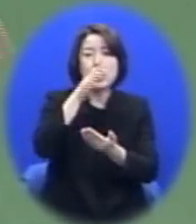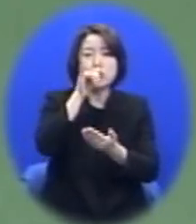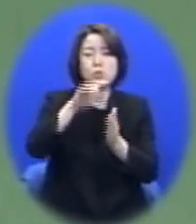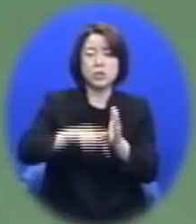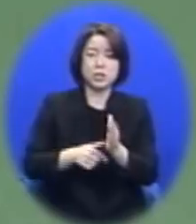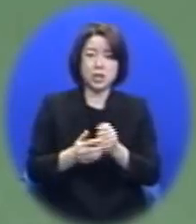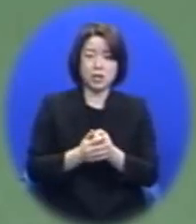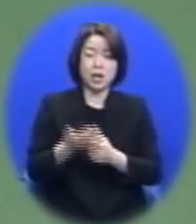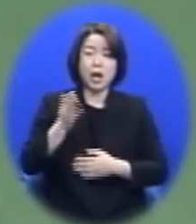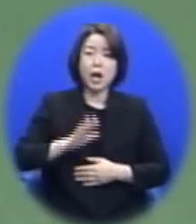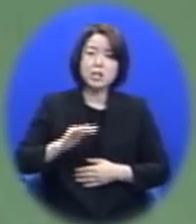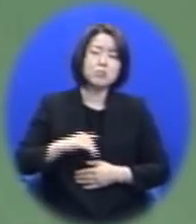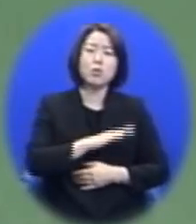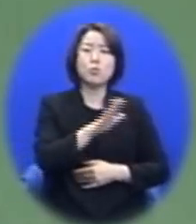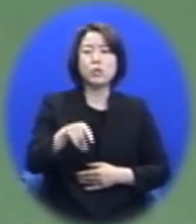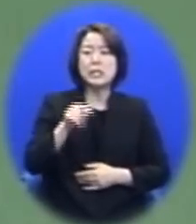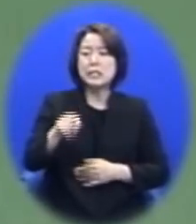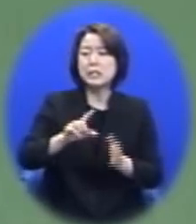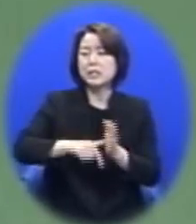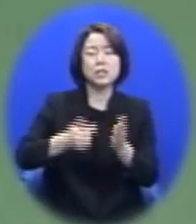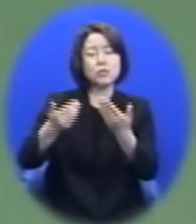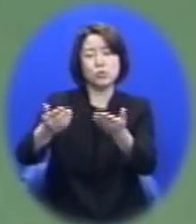하나님에게 틈을 드리지 않는 겁니다.